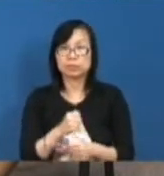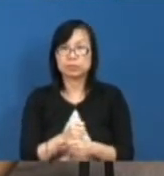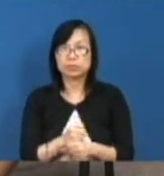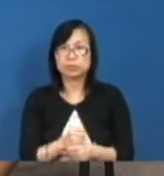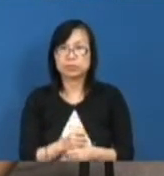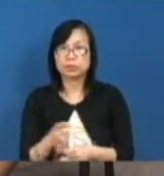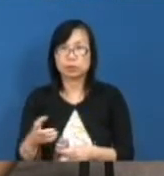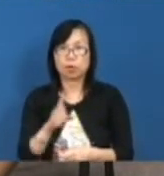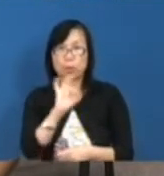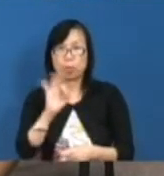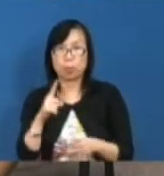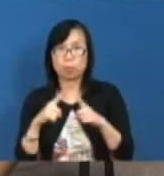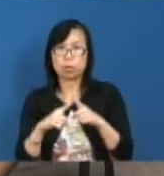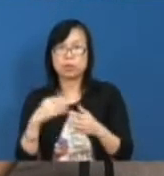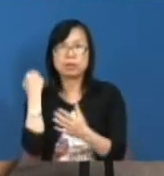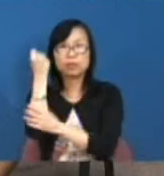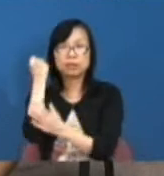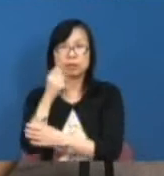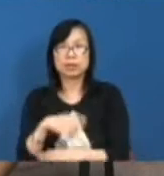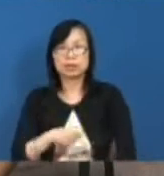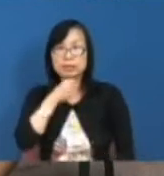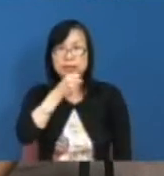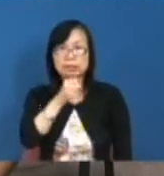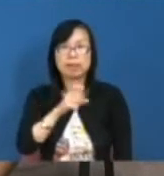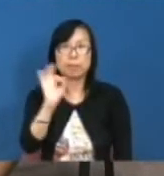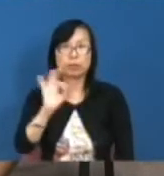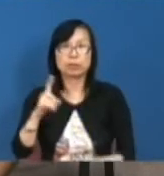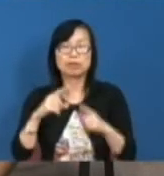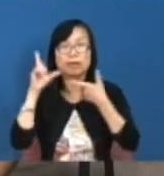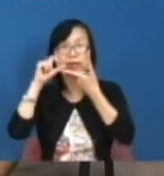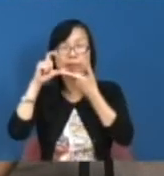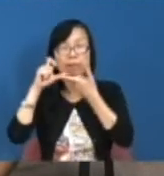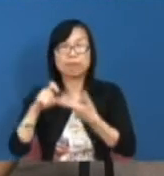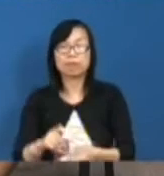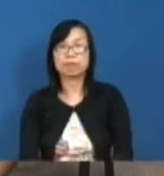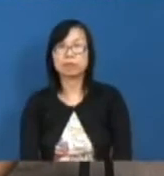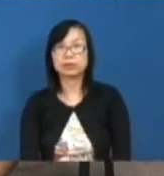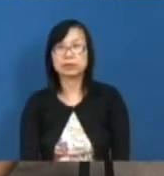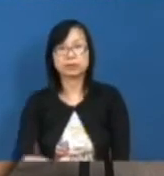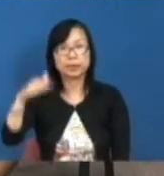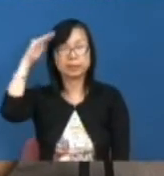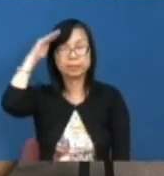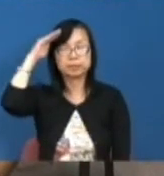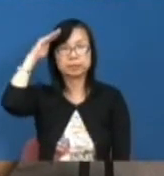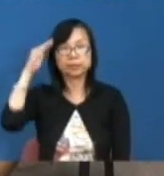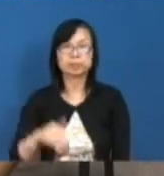如果冇人示威，啲記者唔會幫佢阻啦，因為冇嘢影啊嘛。唔好意思啊，真係。